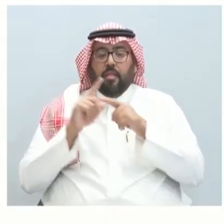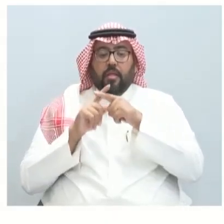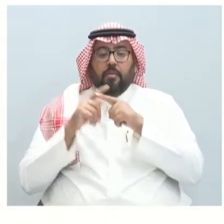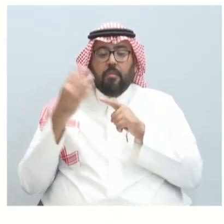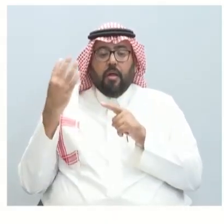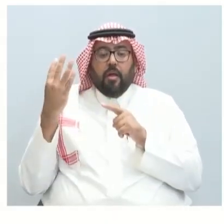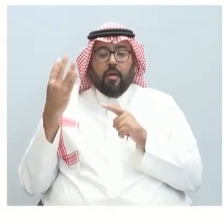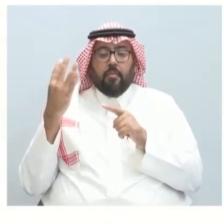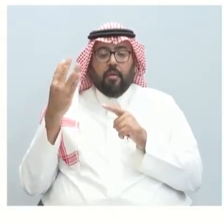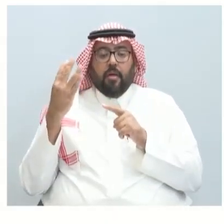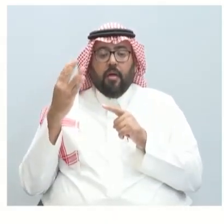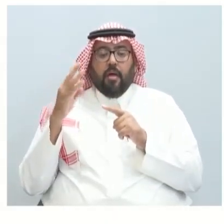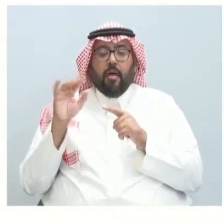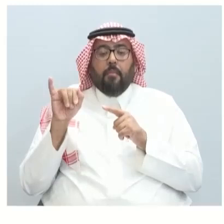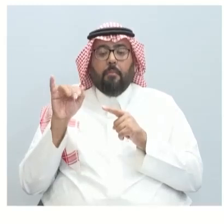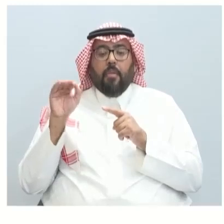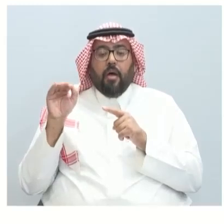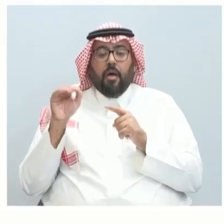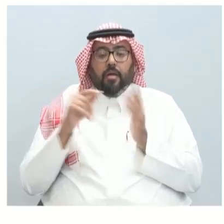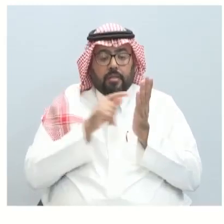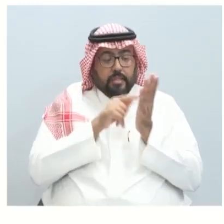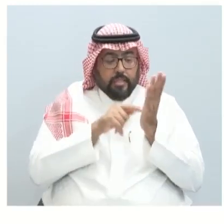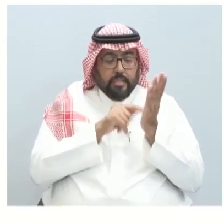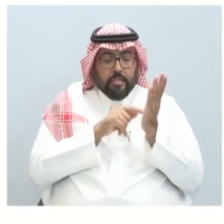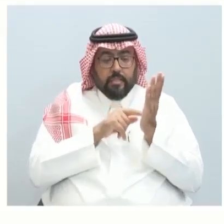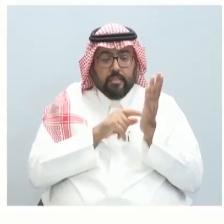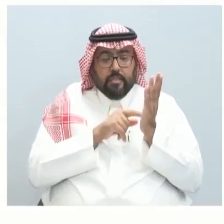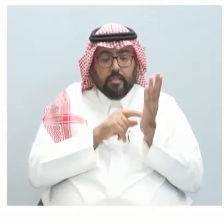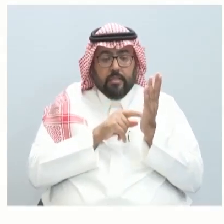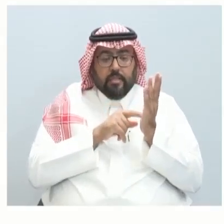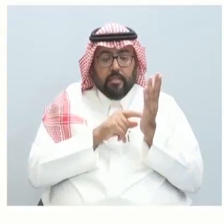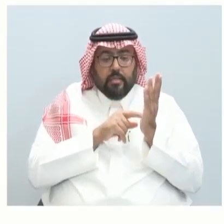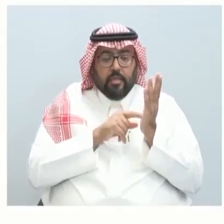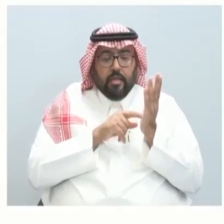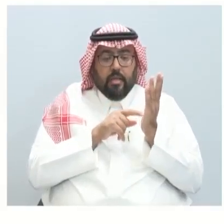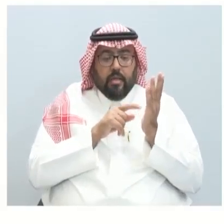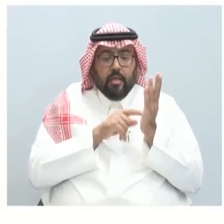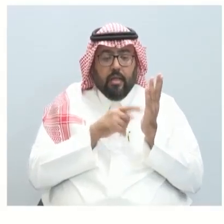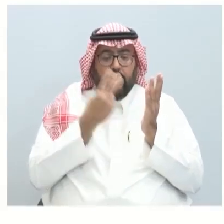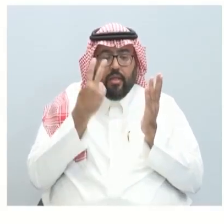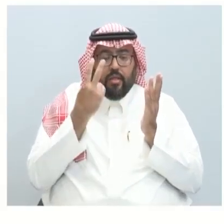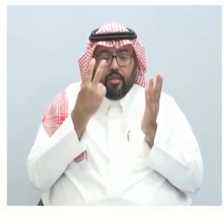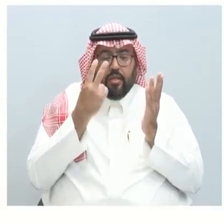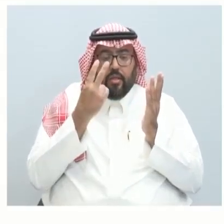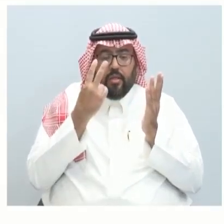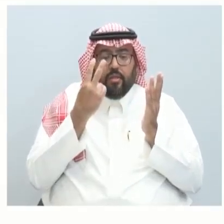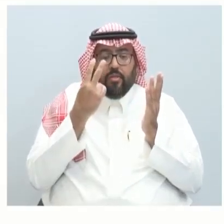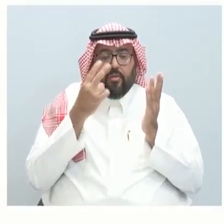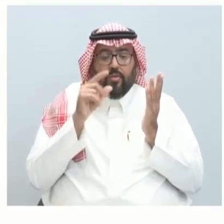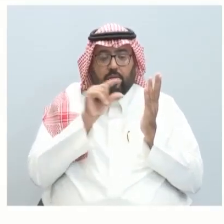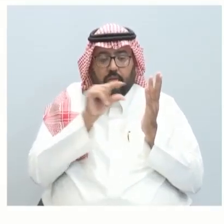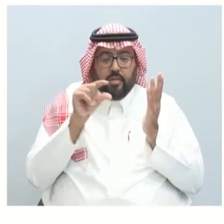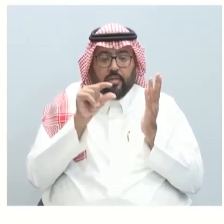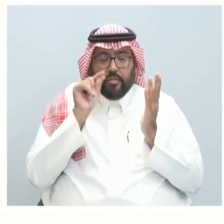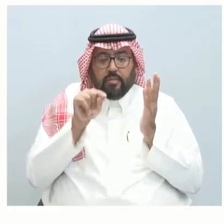ساضربها في كم القطر اربعه اذا بالاله الحاسبه ابنائي وبناتي ساقوم بضغط هذه العلامه